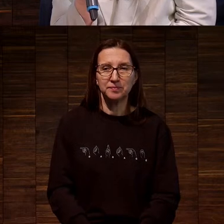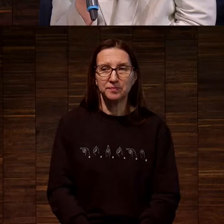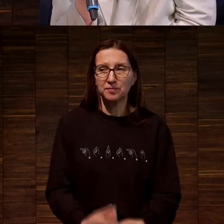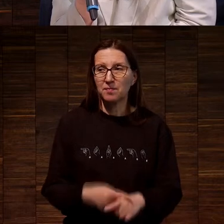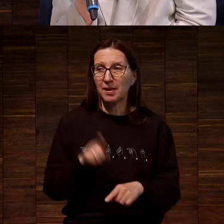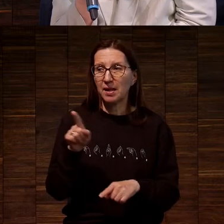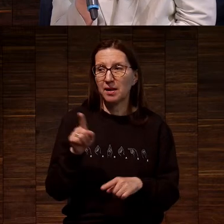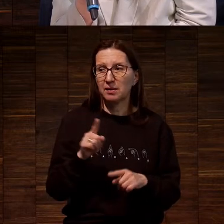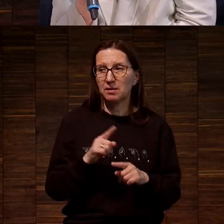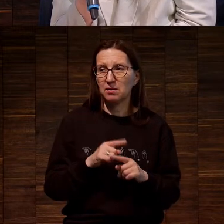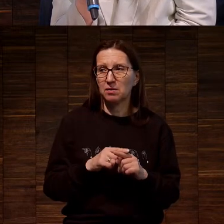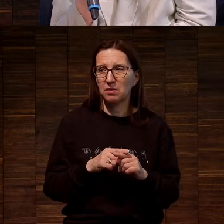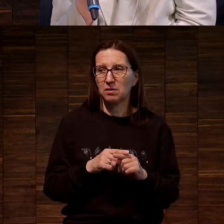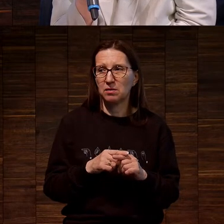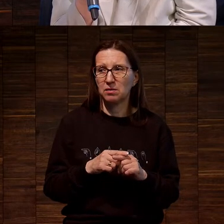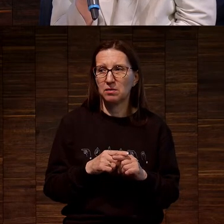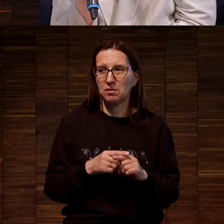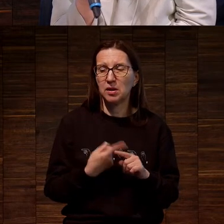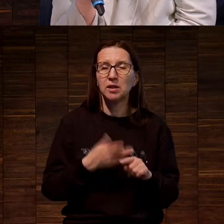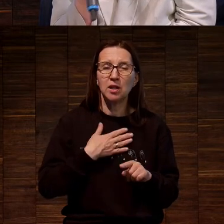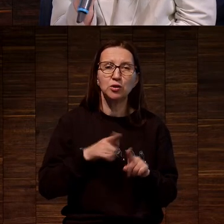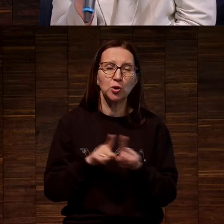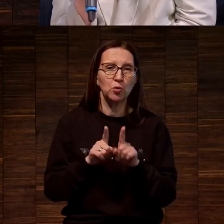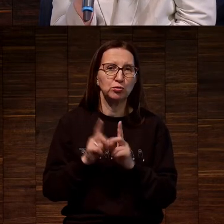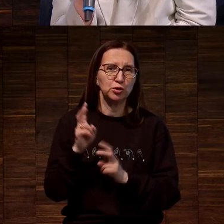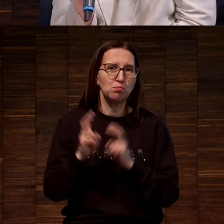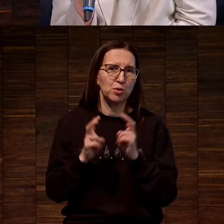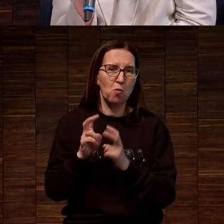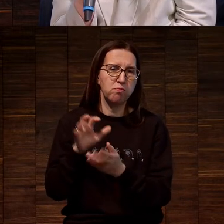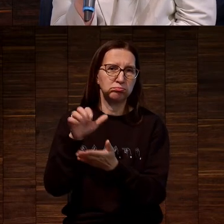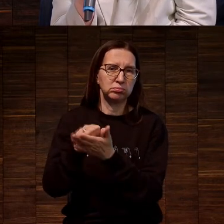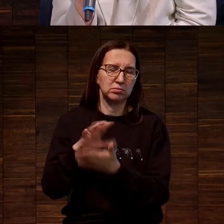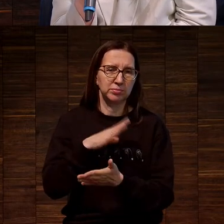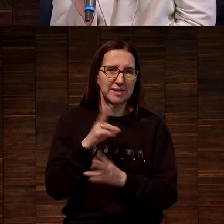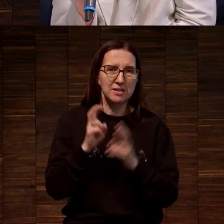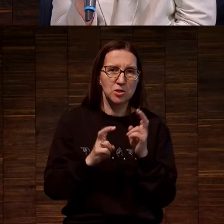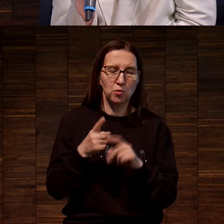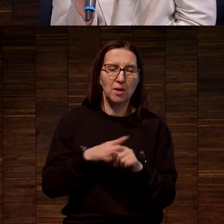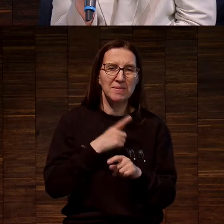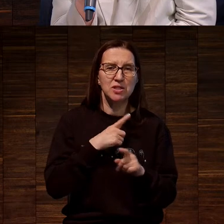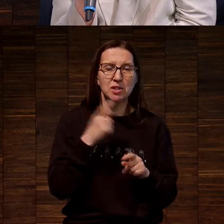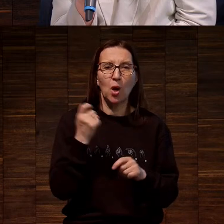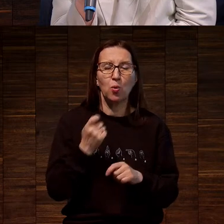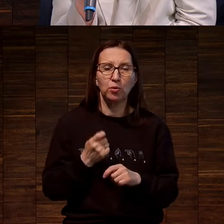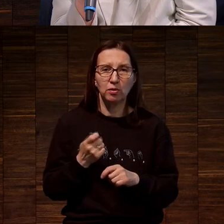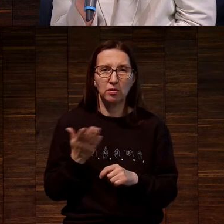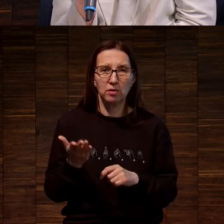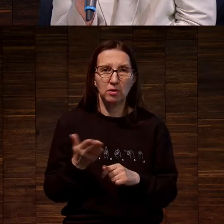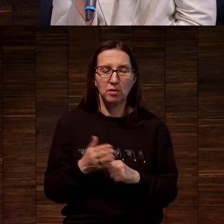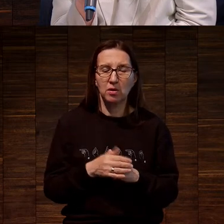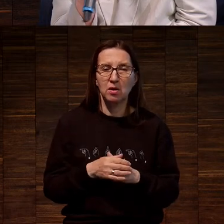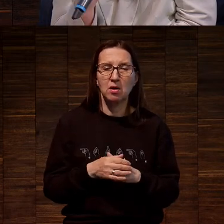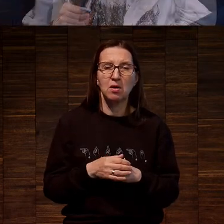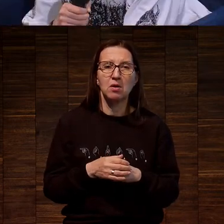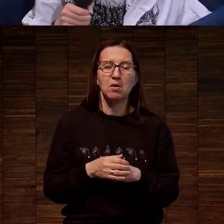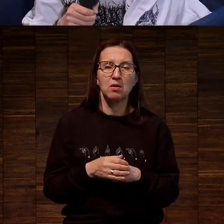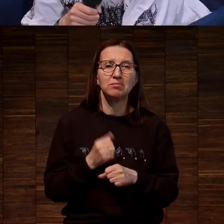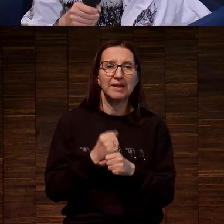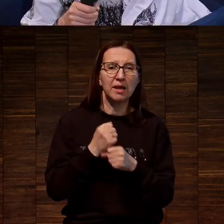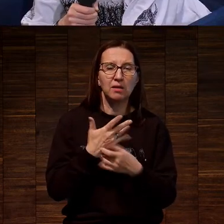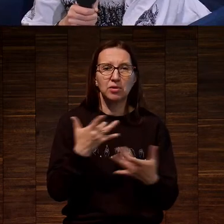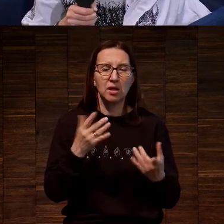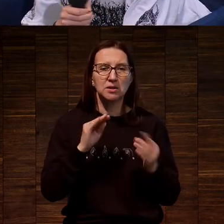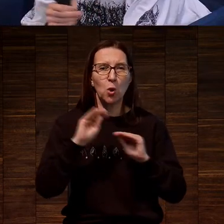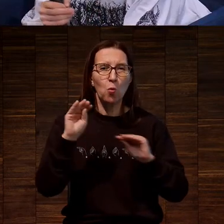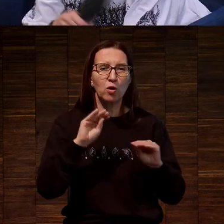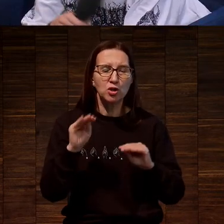Это не дар, тоже очередная наша промзона. Это мастерская художника Mineral Weather, который делает